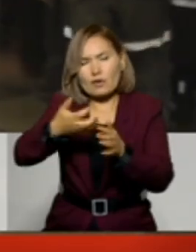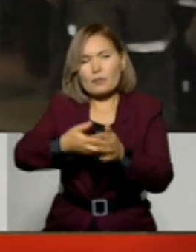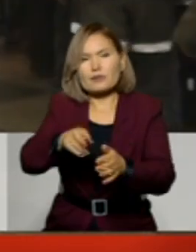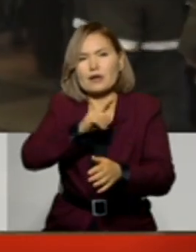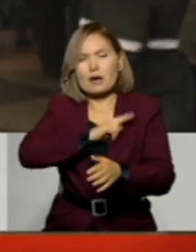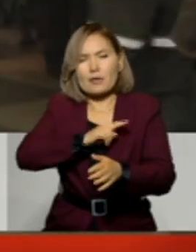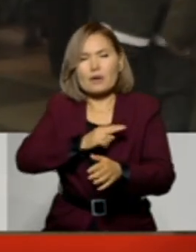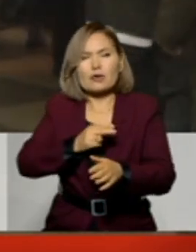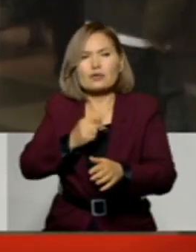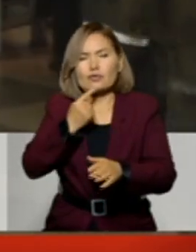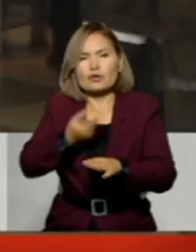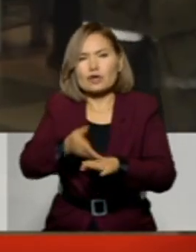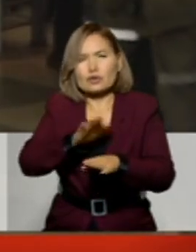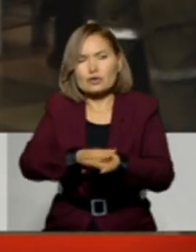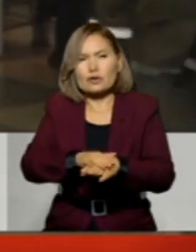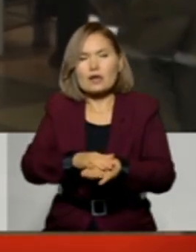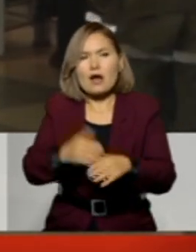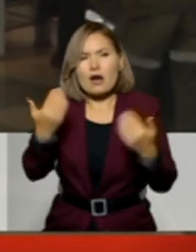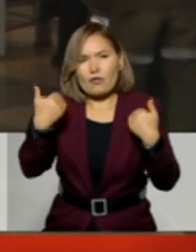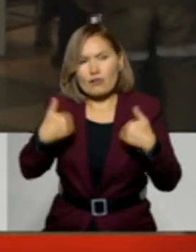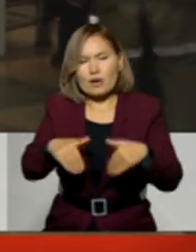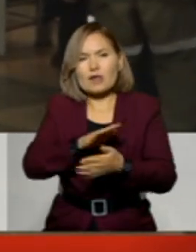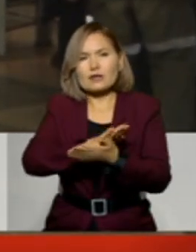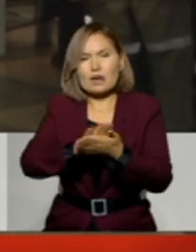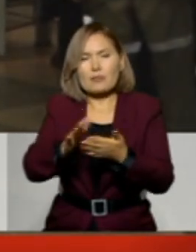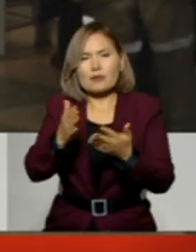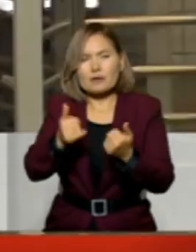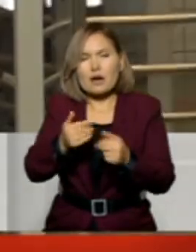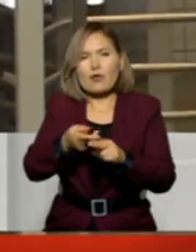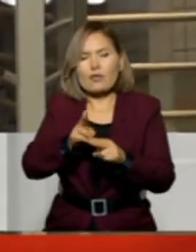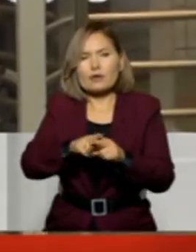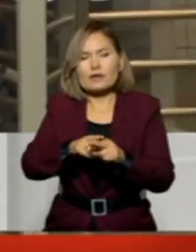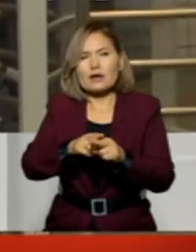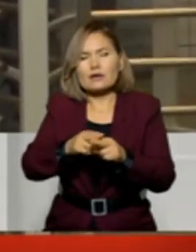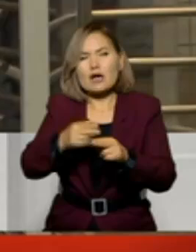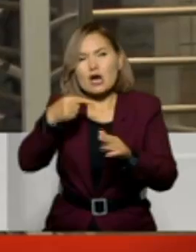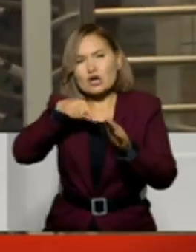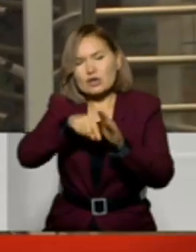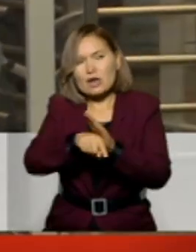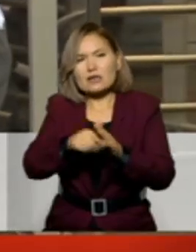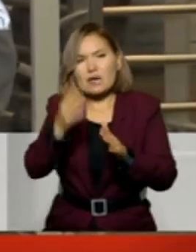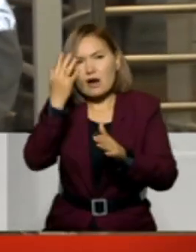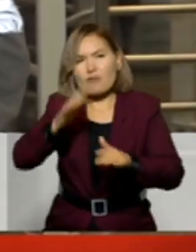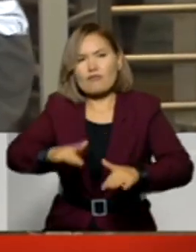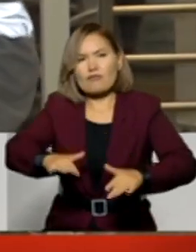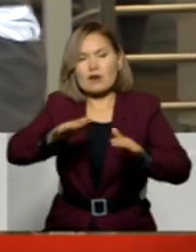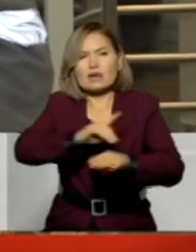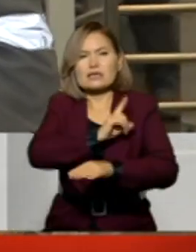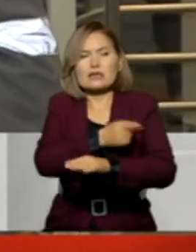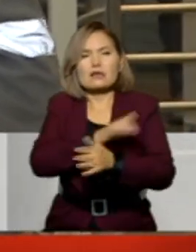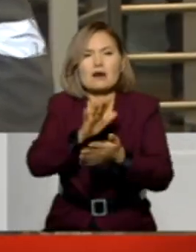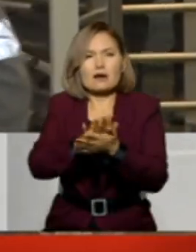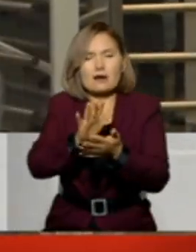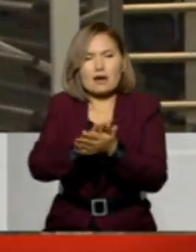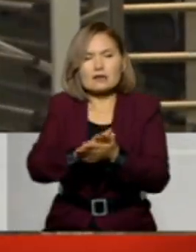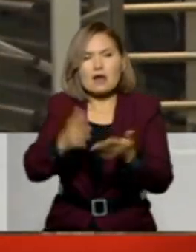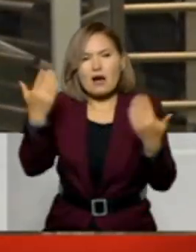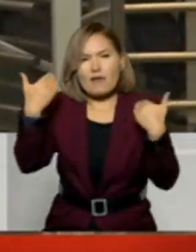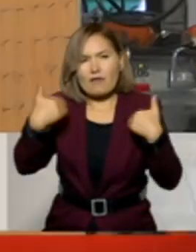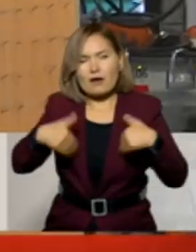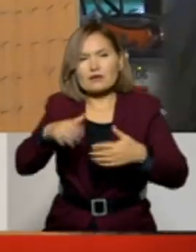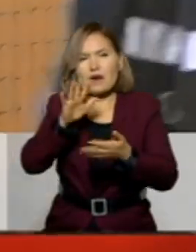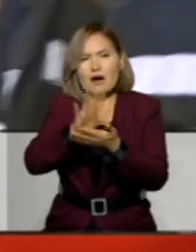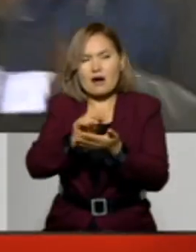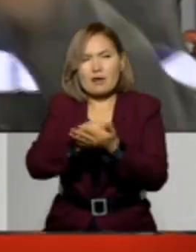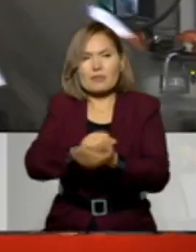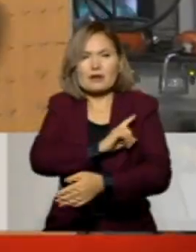осындай тап-таза болып түсеміз, осылай лампамызды алып, бірақ шахтадан шыққанда өздеріңіз көріп тұрғандай осындай қап-қара болып,